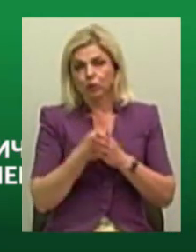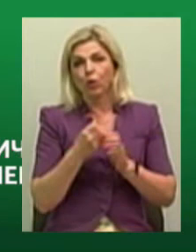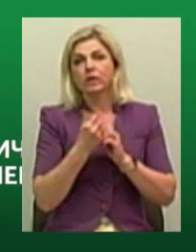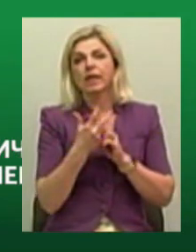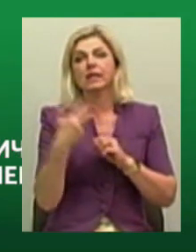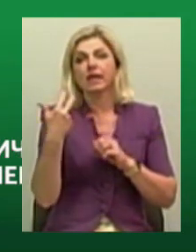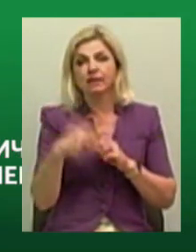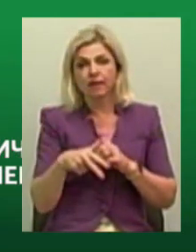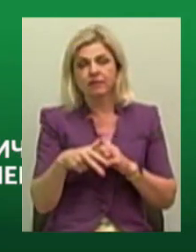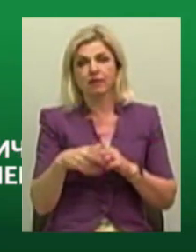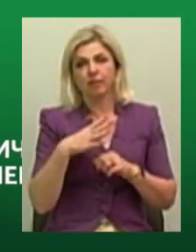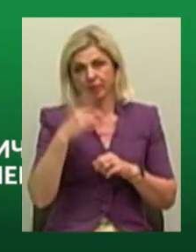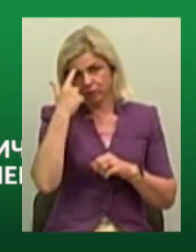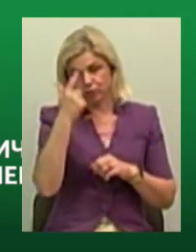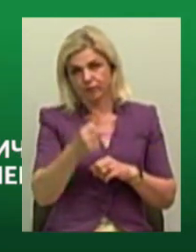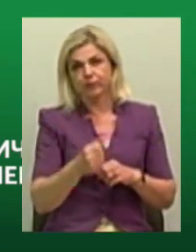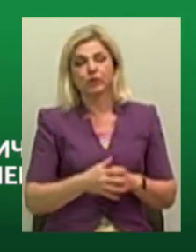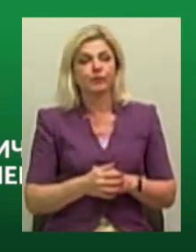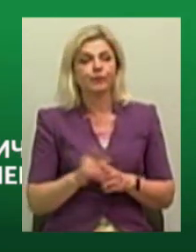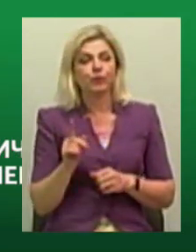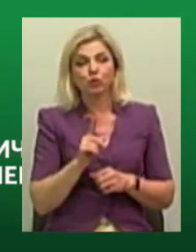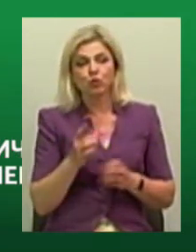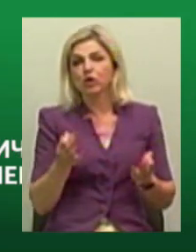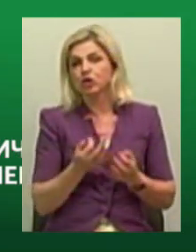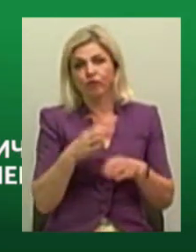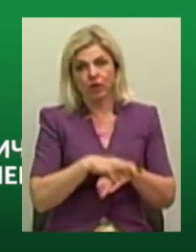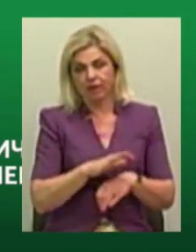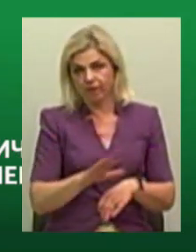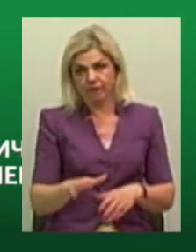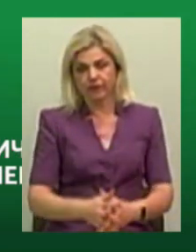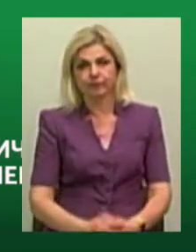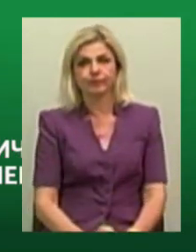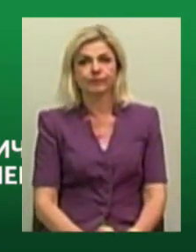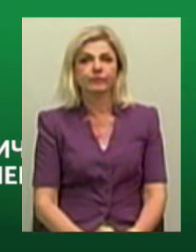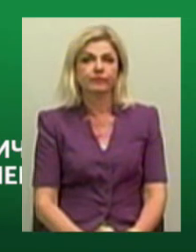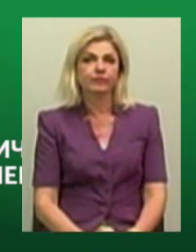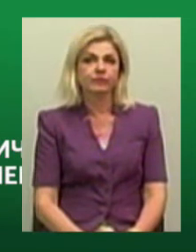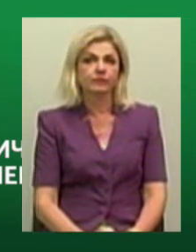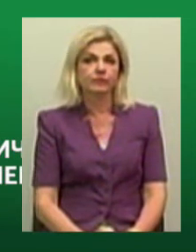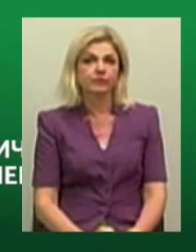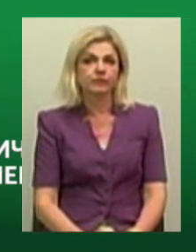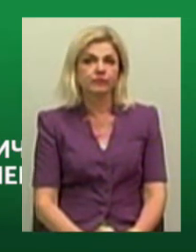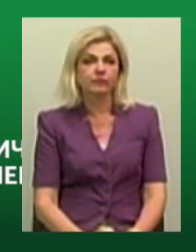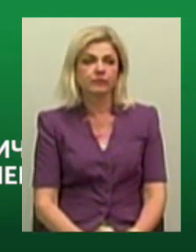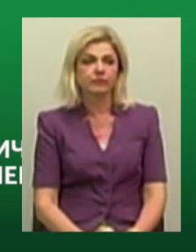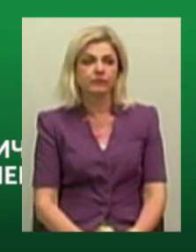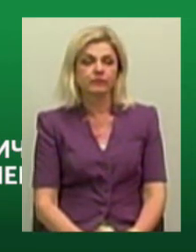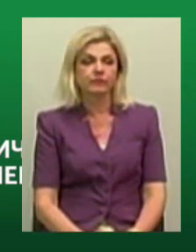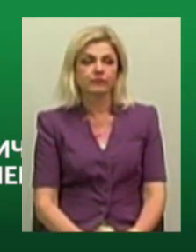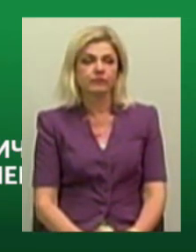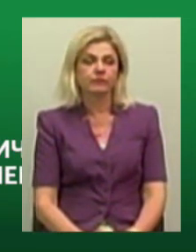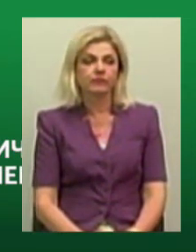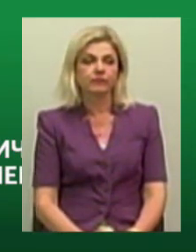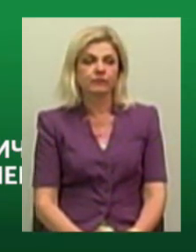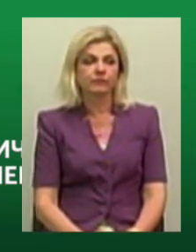13.30 пацієнтів заводили назад до лікарень. В 16.57 надійшов повторний дзвінок про те, що знову лікарні заміновані.